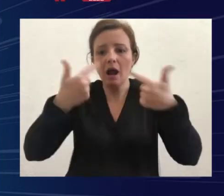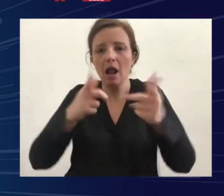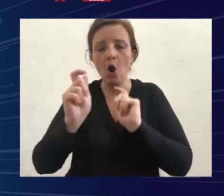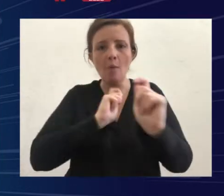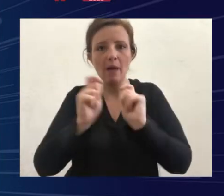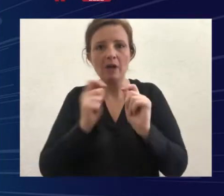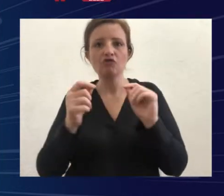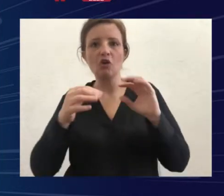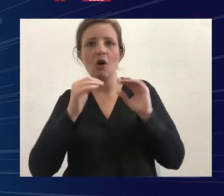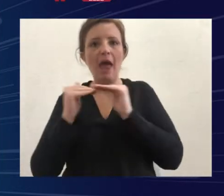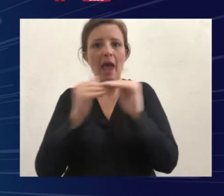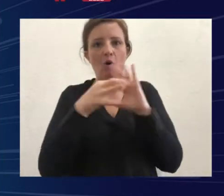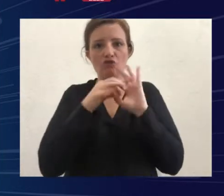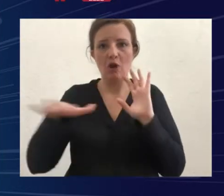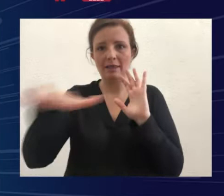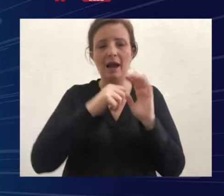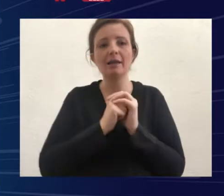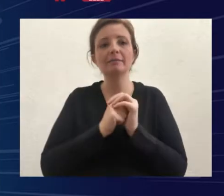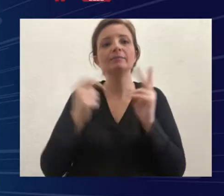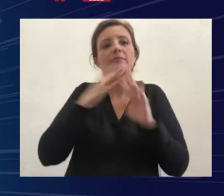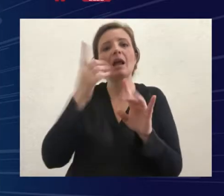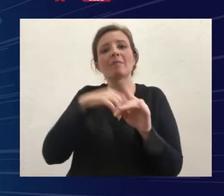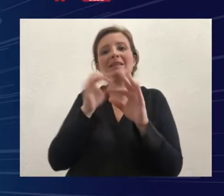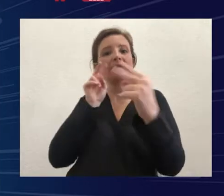di esso. In questo senso,